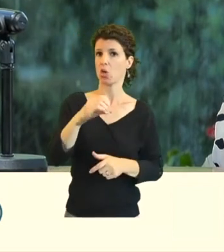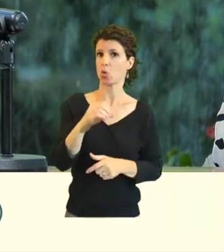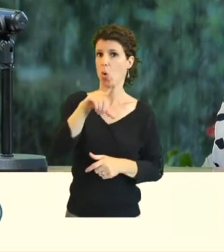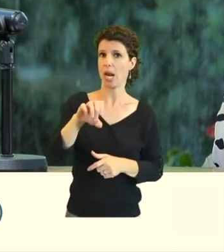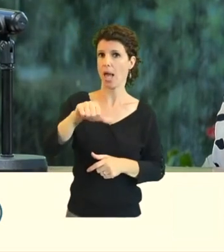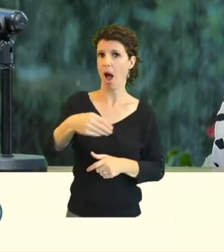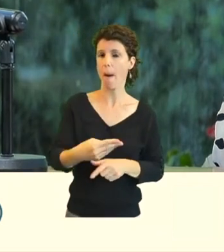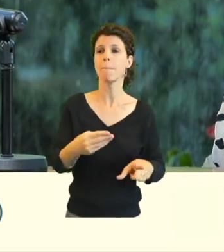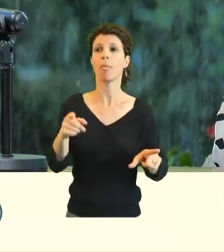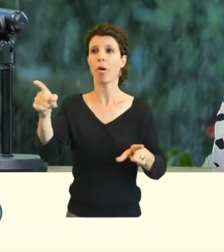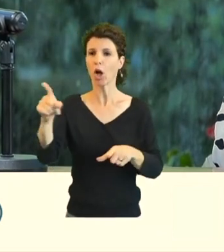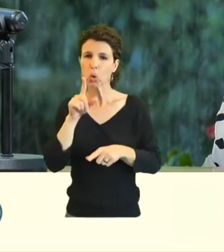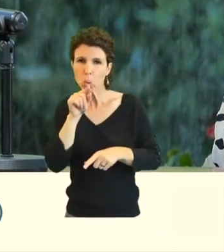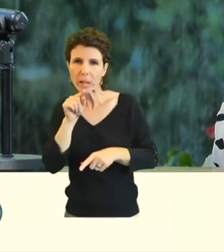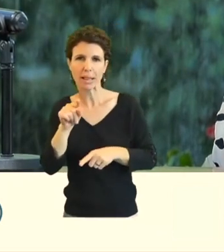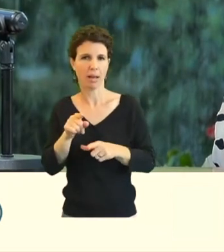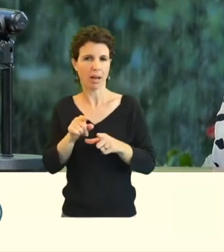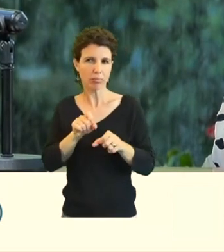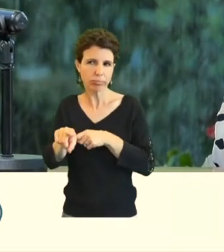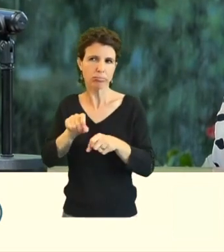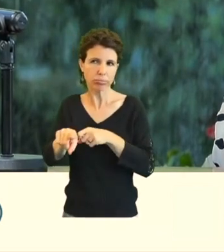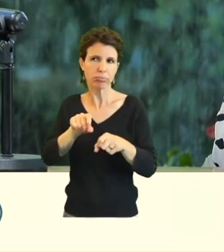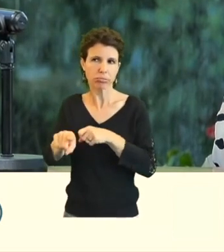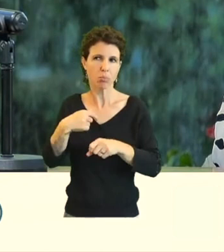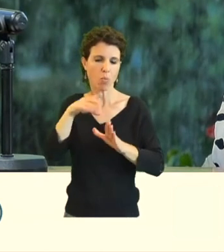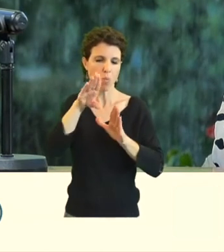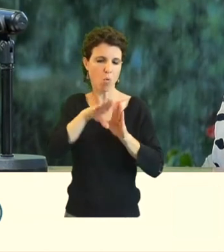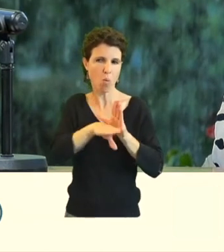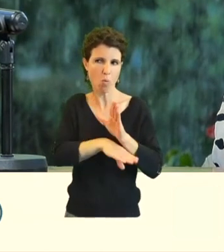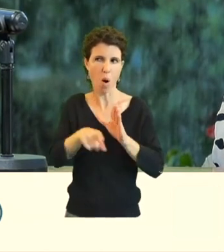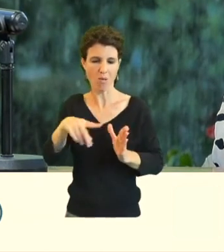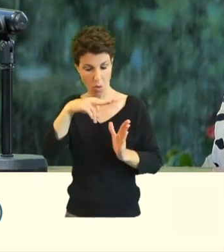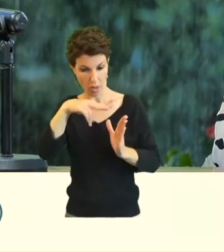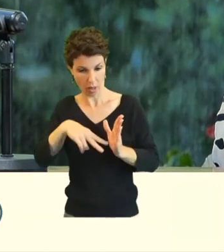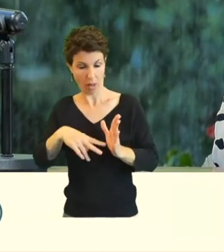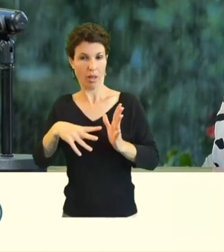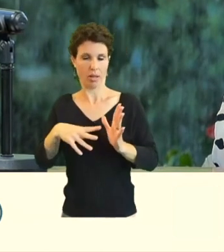suivez mes tweets, j'en fais de moins en moins, comme ça, ça vous donne l'occasion de moins en moins vous exciter.